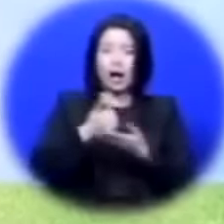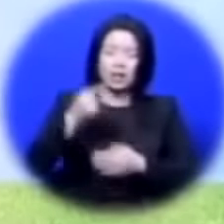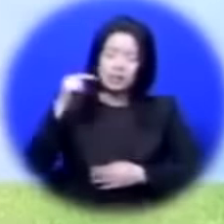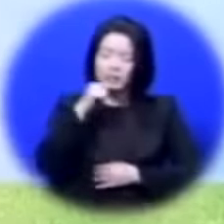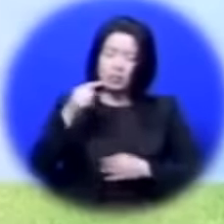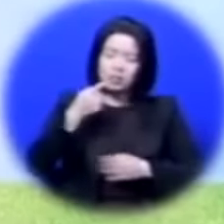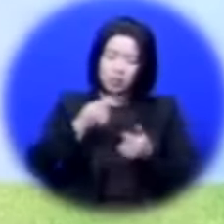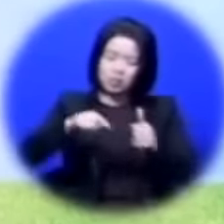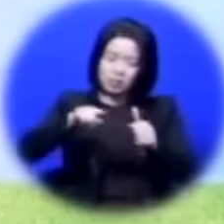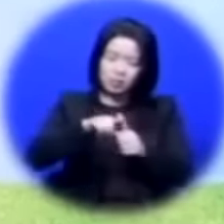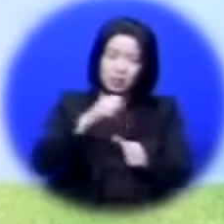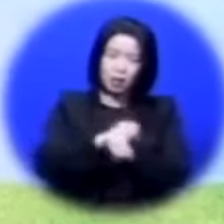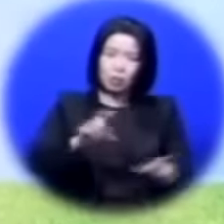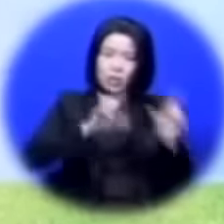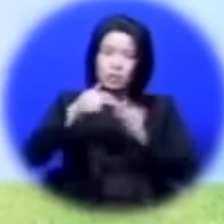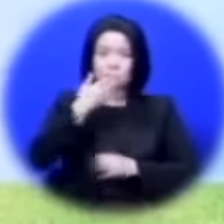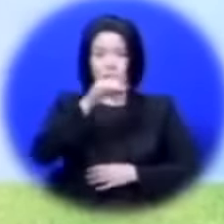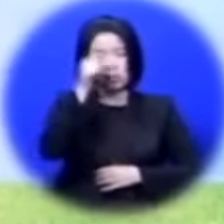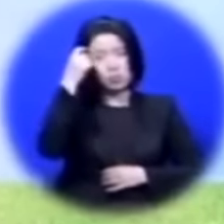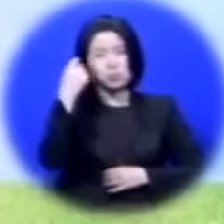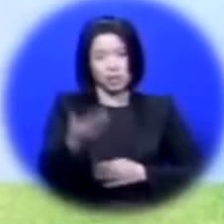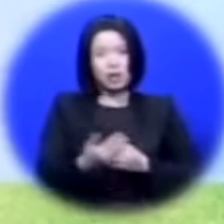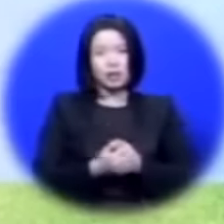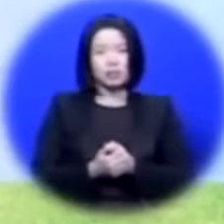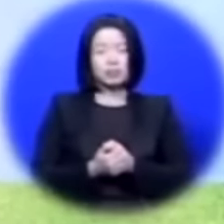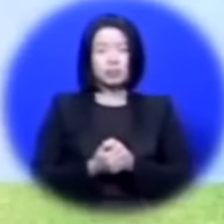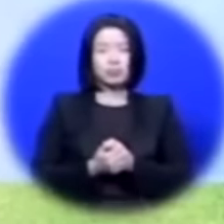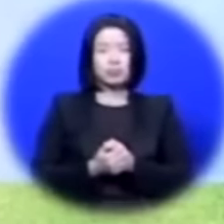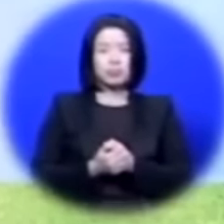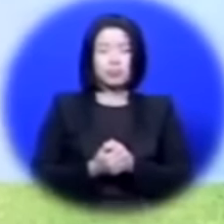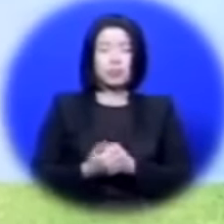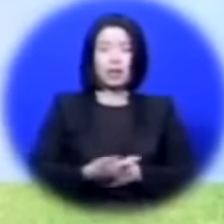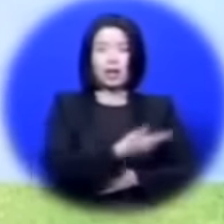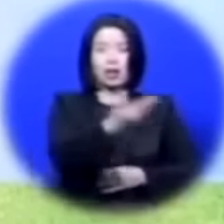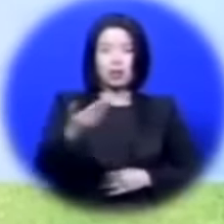의지하고 살 수 있겠습니까